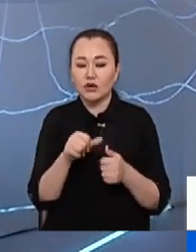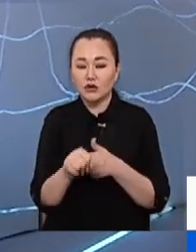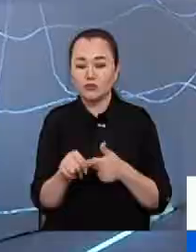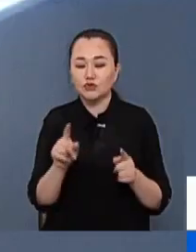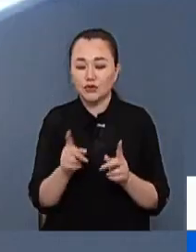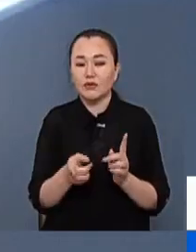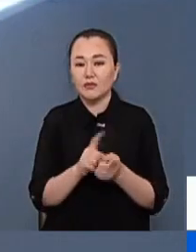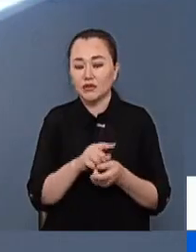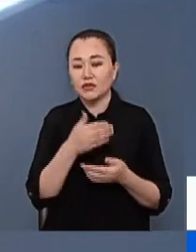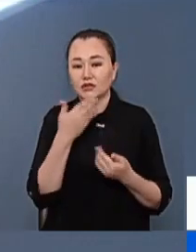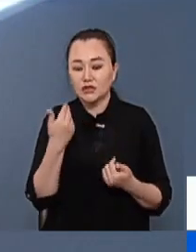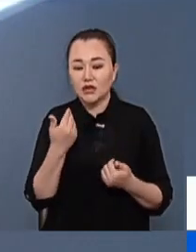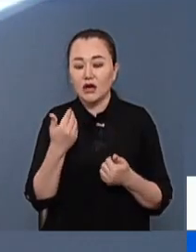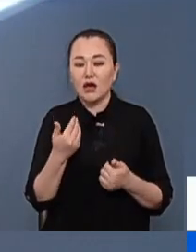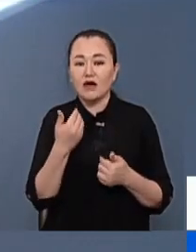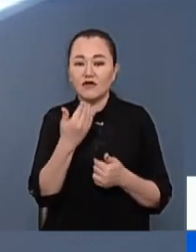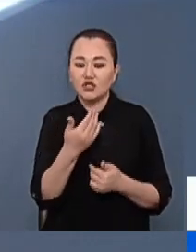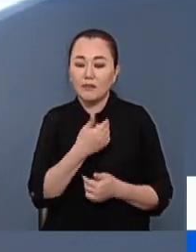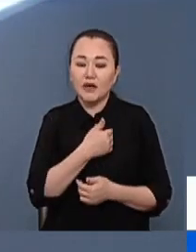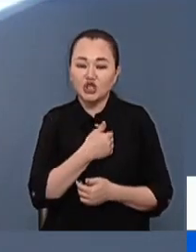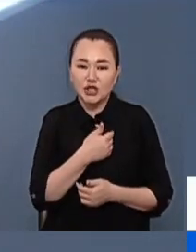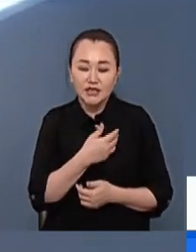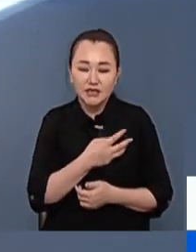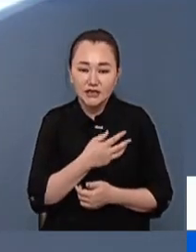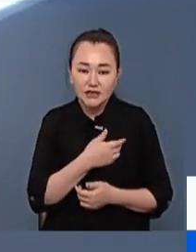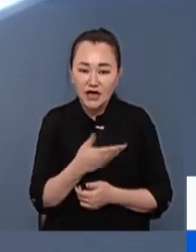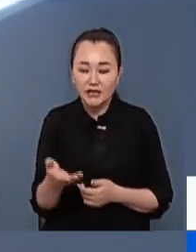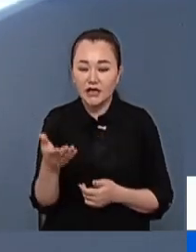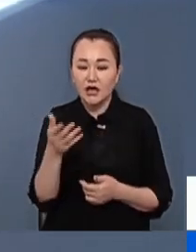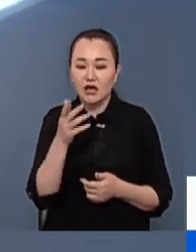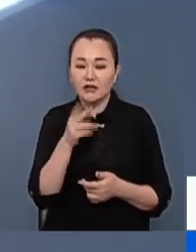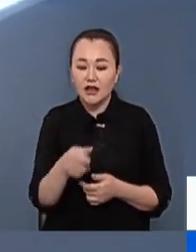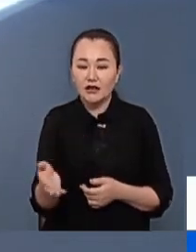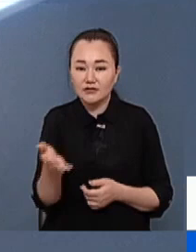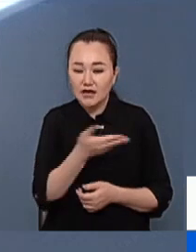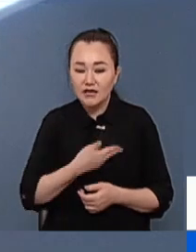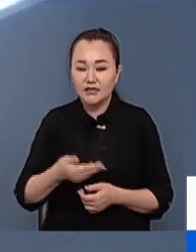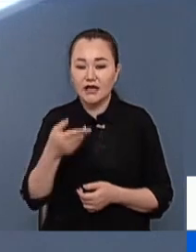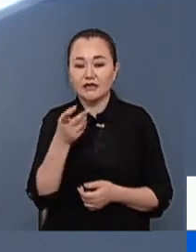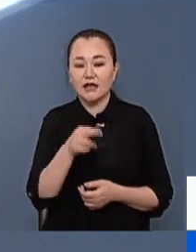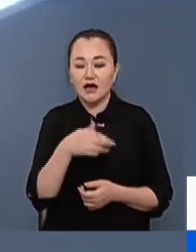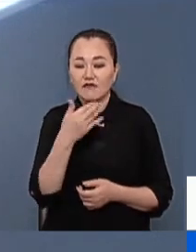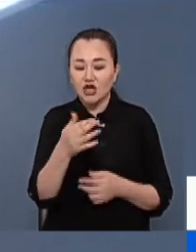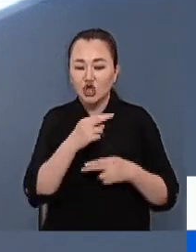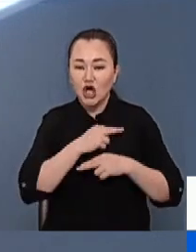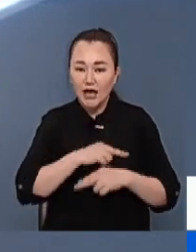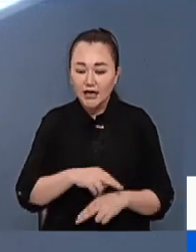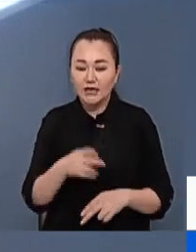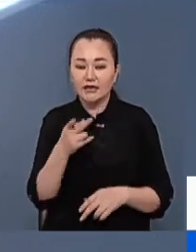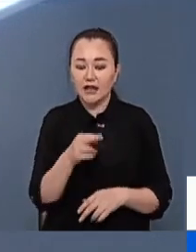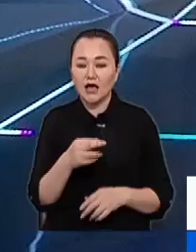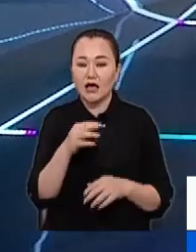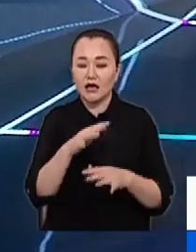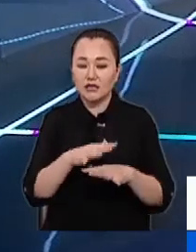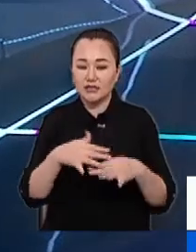и не поменялось. А теперь о пожеланиях. Пожелания, ваши пожелания для нас, для ваших коллег, для зрителей.